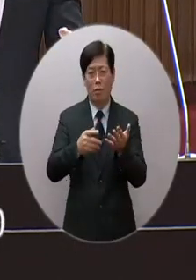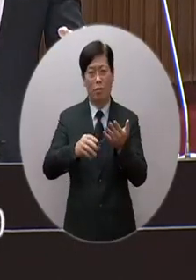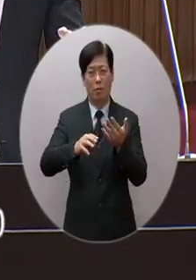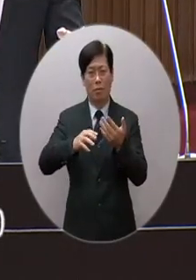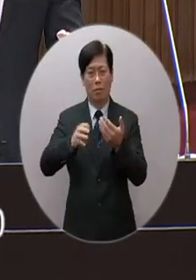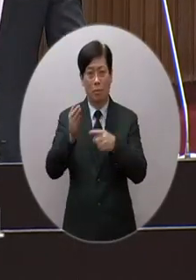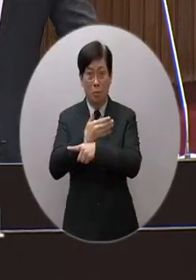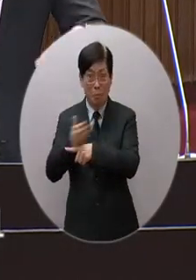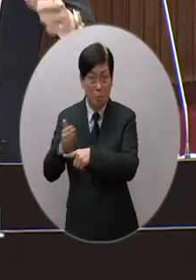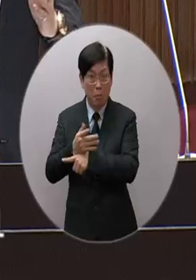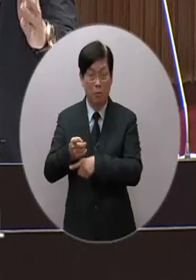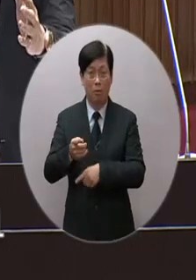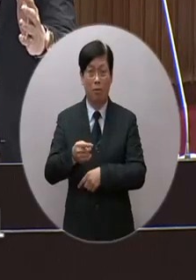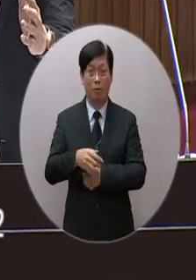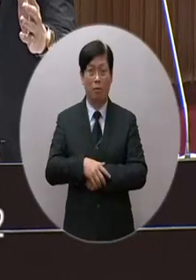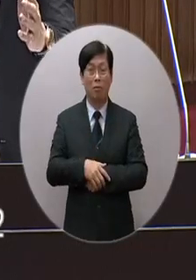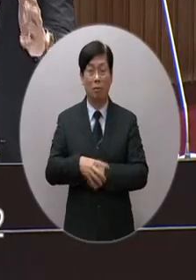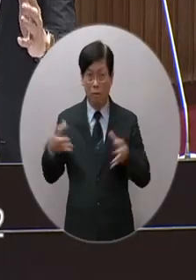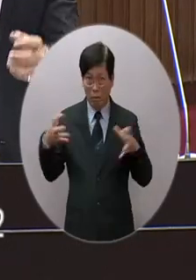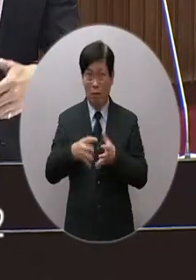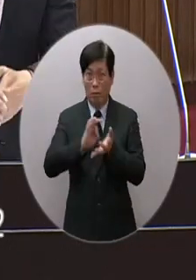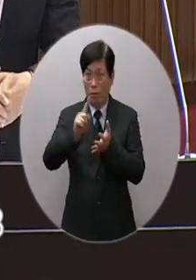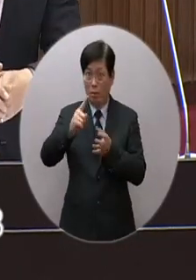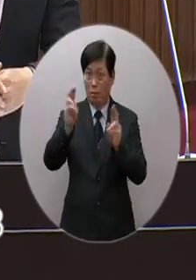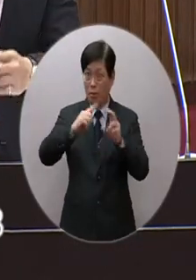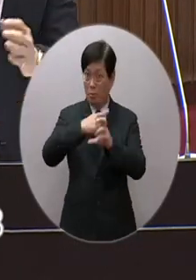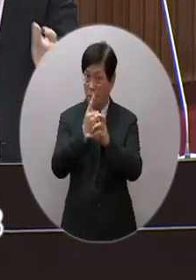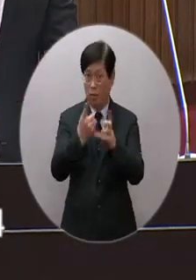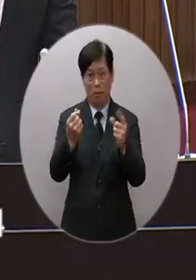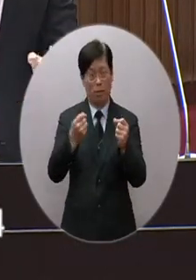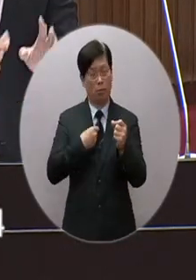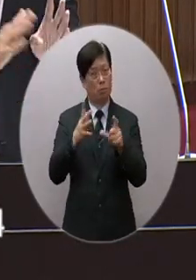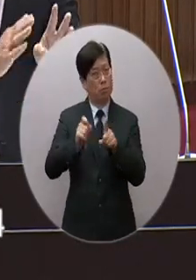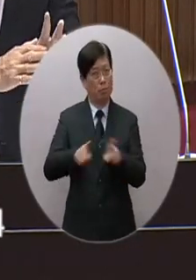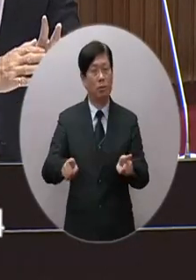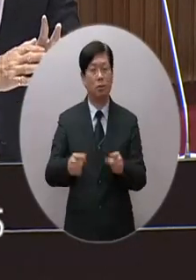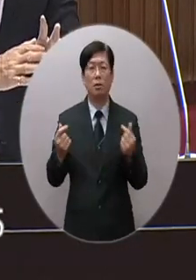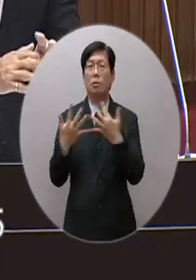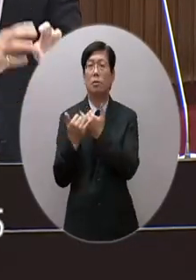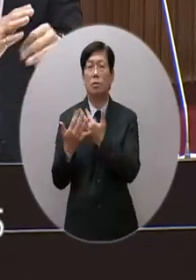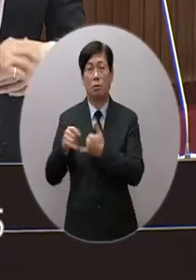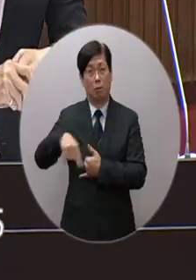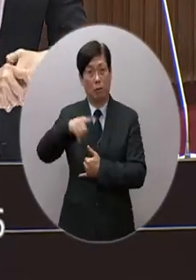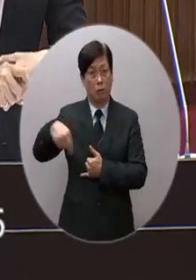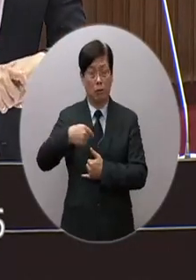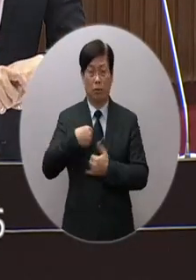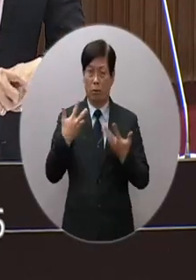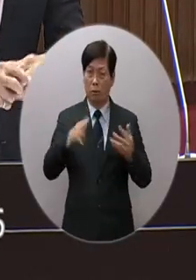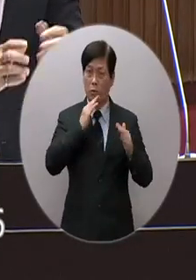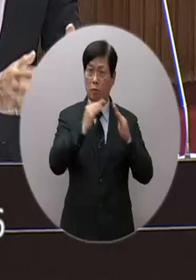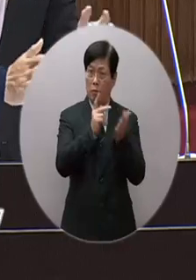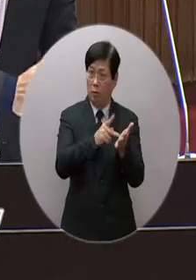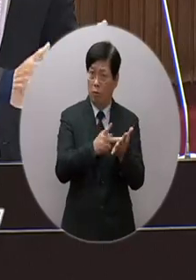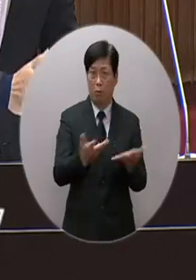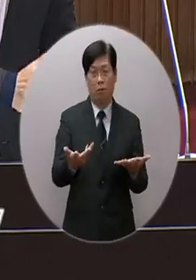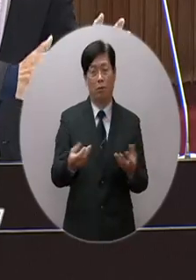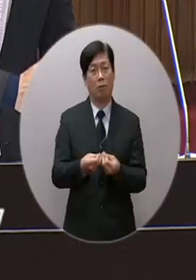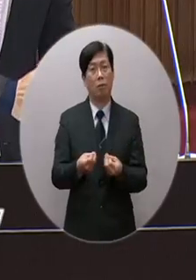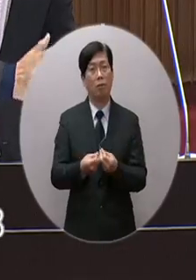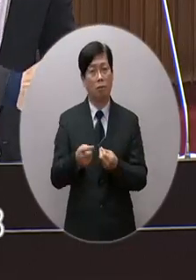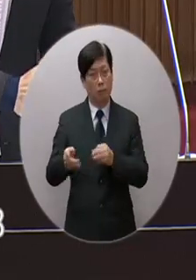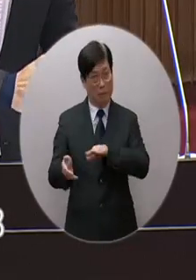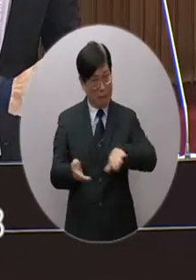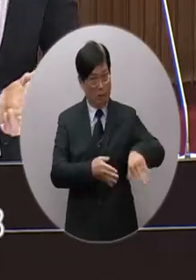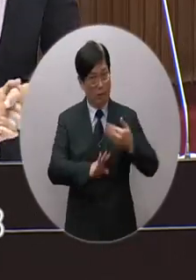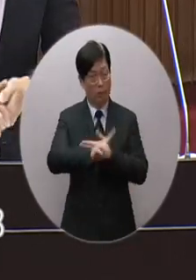组，哦，然后共同用这个表的人，嘛非常不公平，尤其学生囡仔，尤其无可挂牛，所以这个还是另